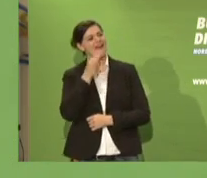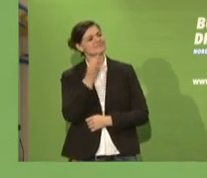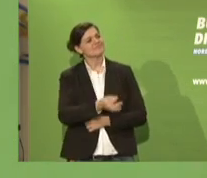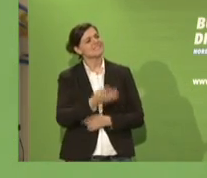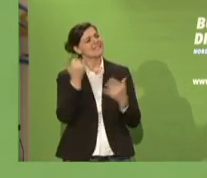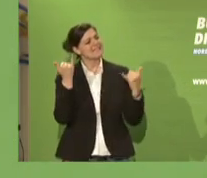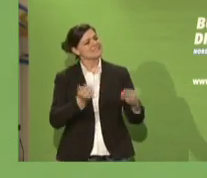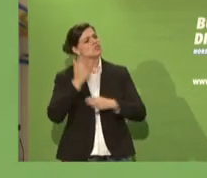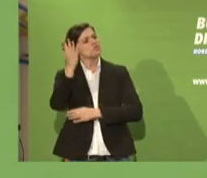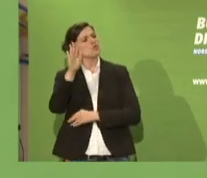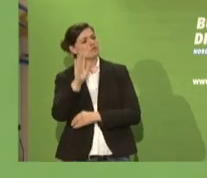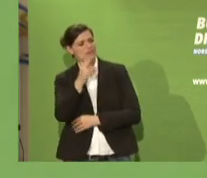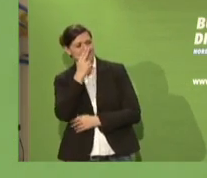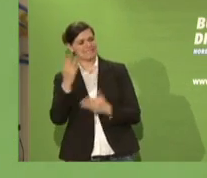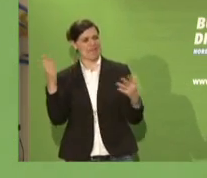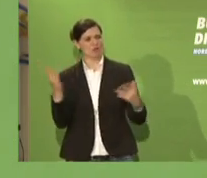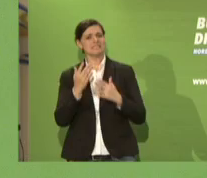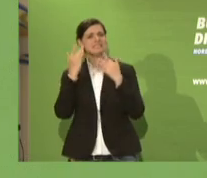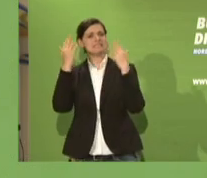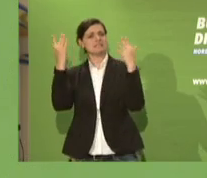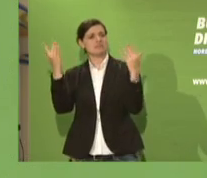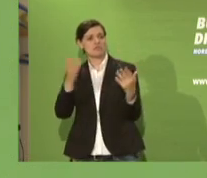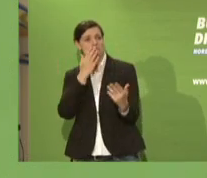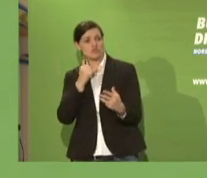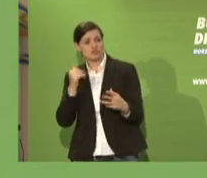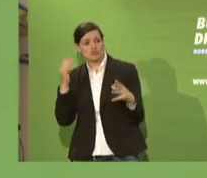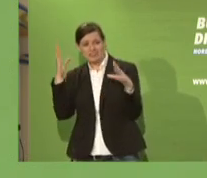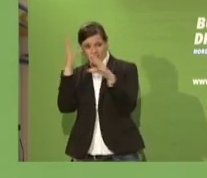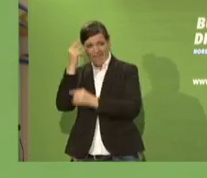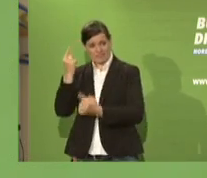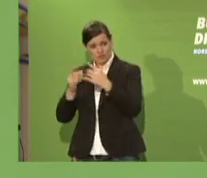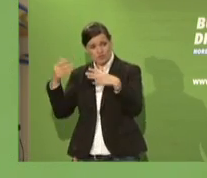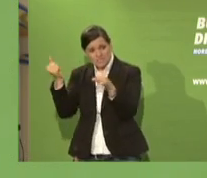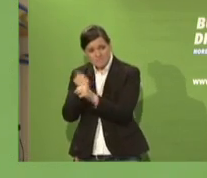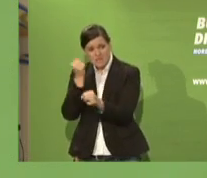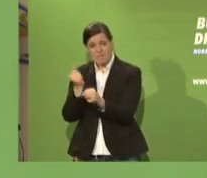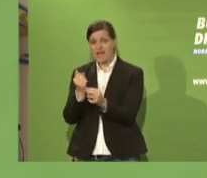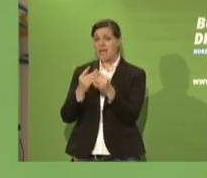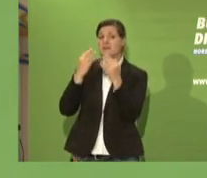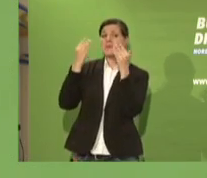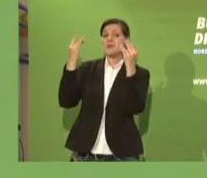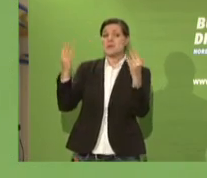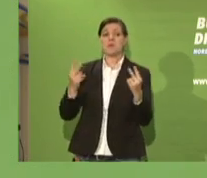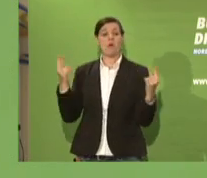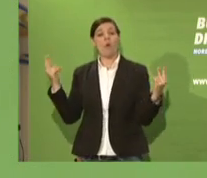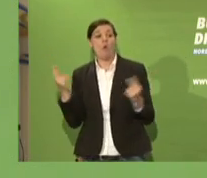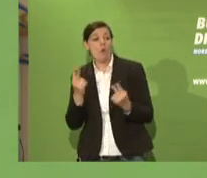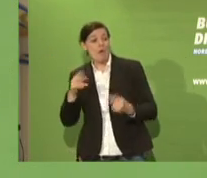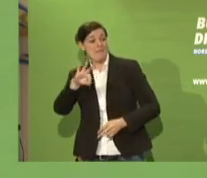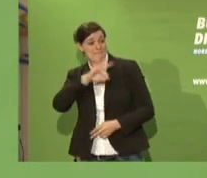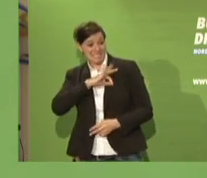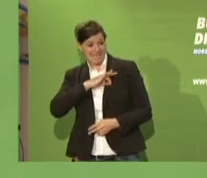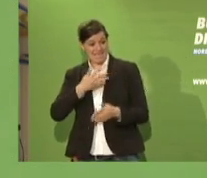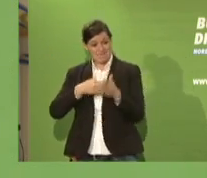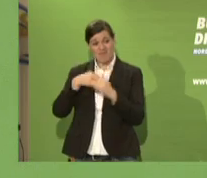der Trend? Ist da irgendwie ein Trend Richtung Schwarz-Grün im Land in Sicht oder orientiert sich die Partei doch